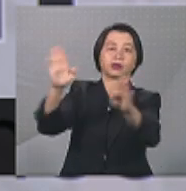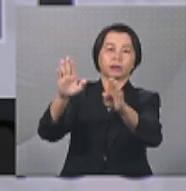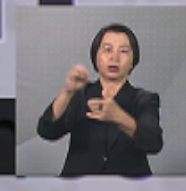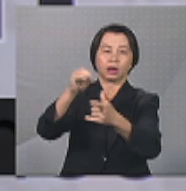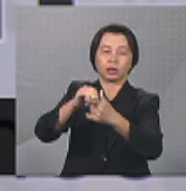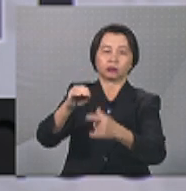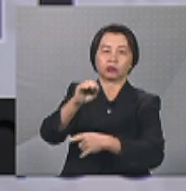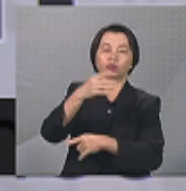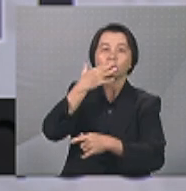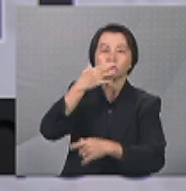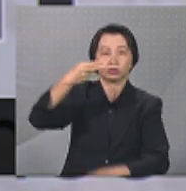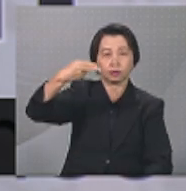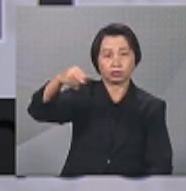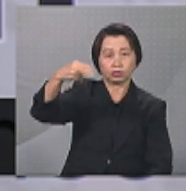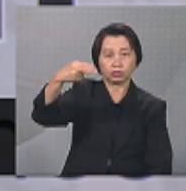hijau.